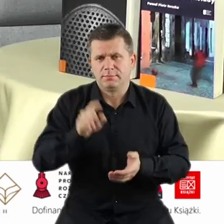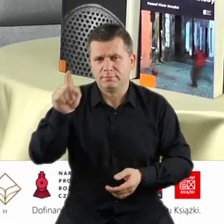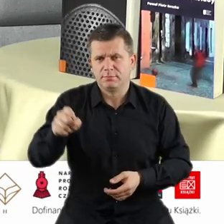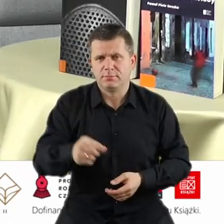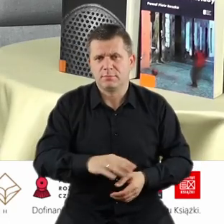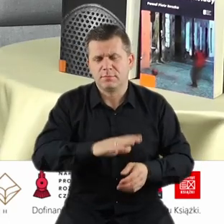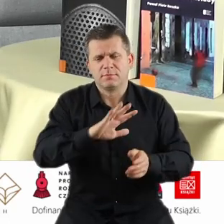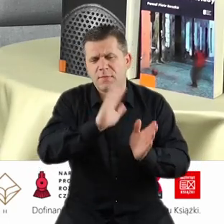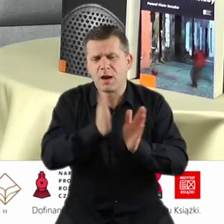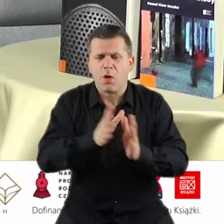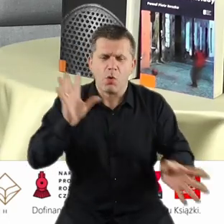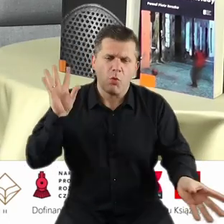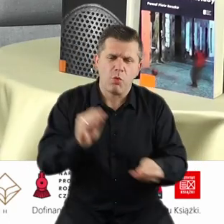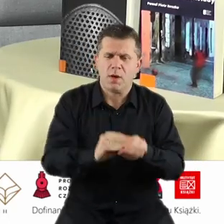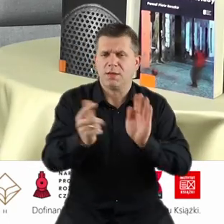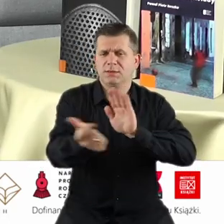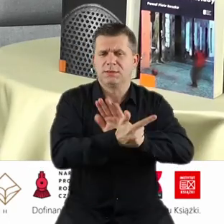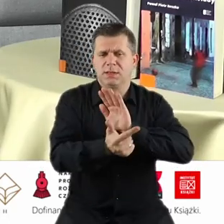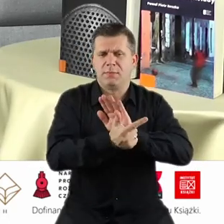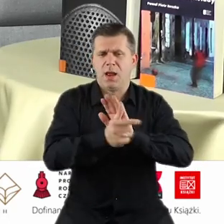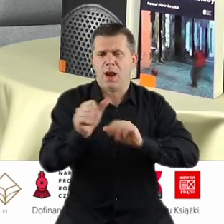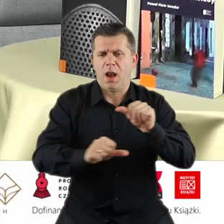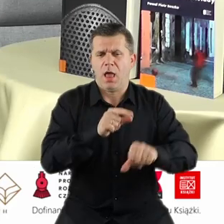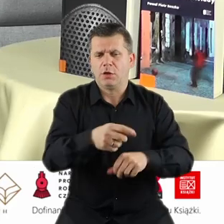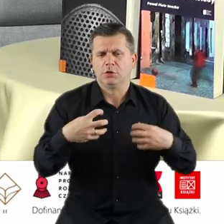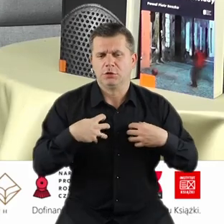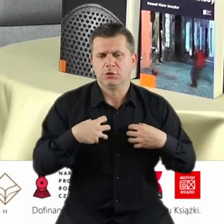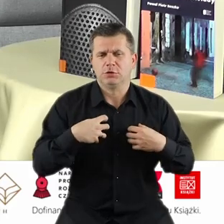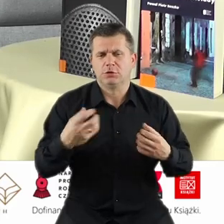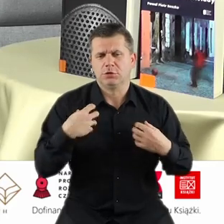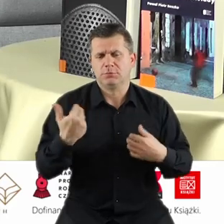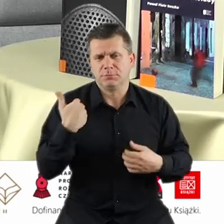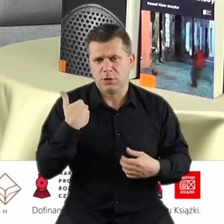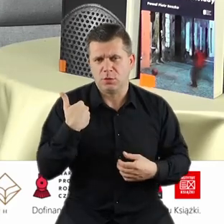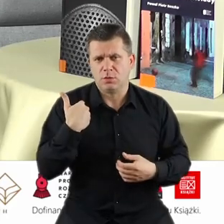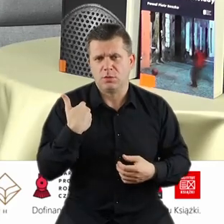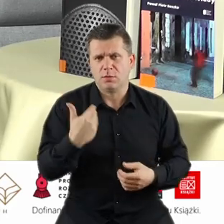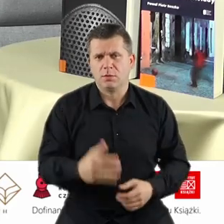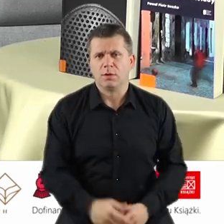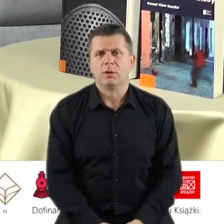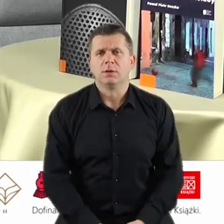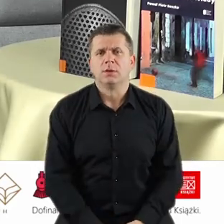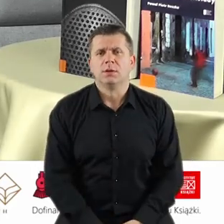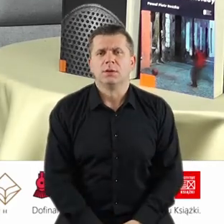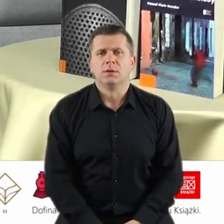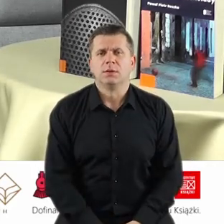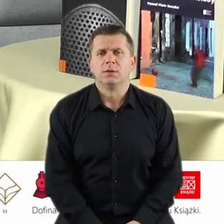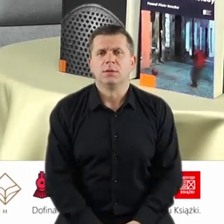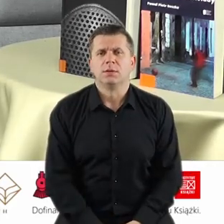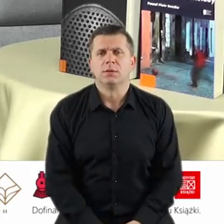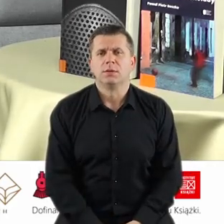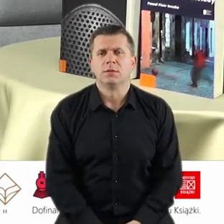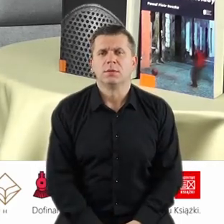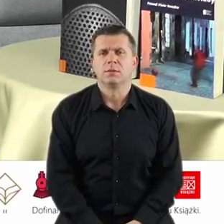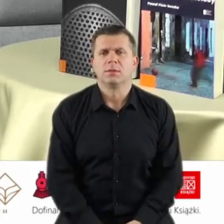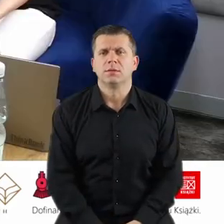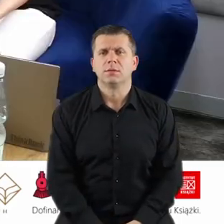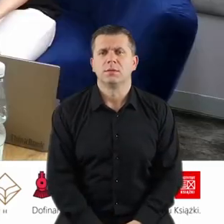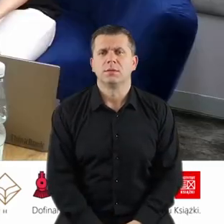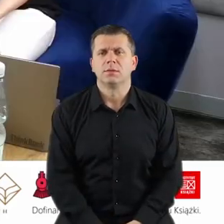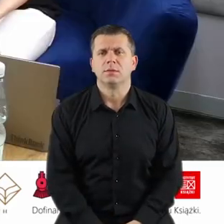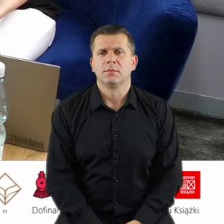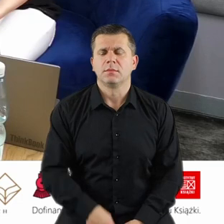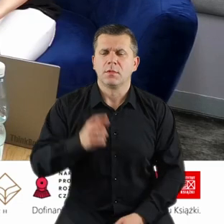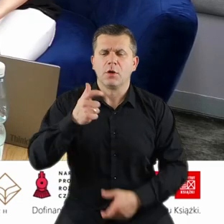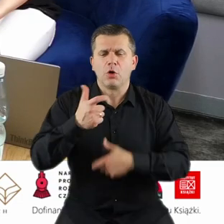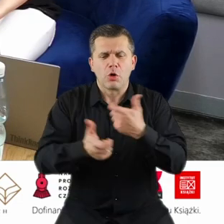I to trwało 17 lat, bo tyle to dziecko żyło. I nawet do głowy nie przyszło, żeby... To znaczy,